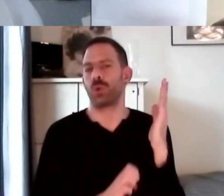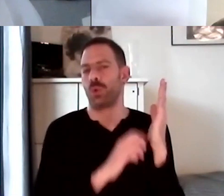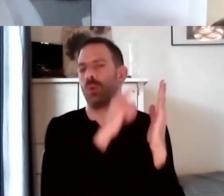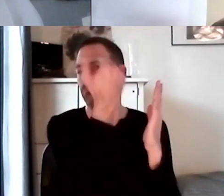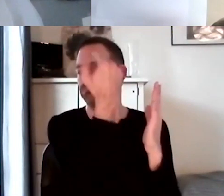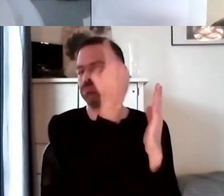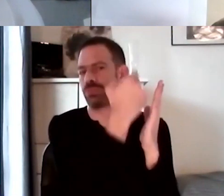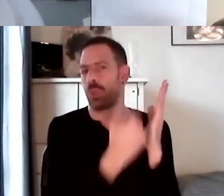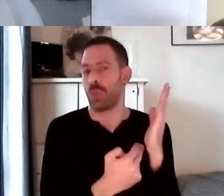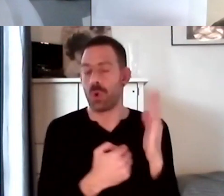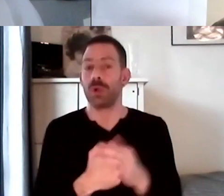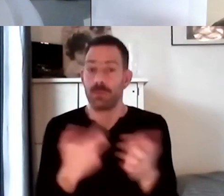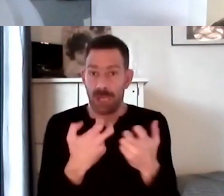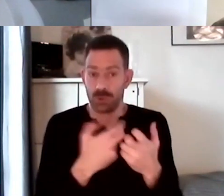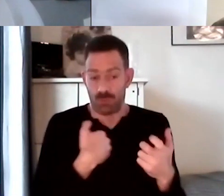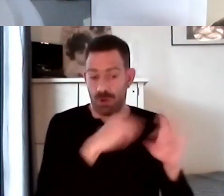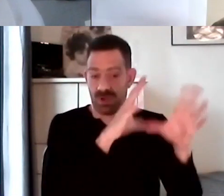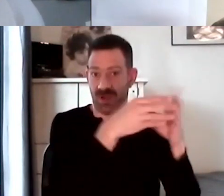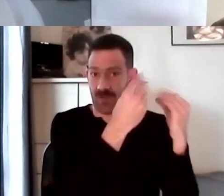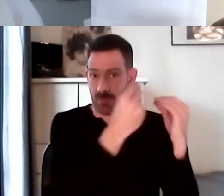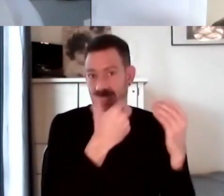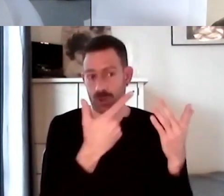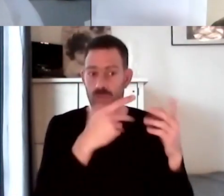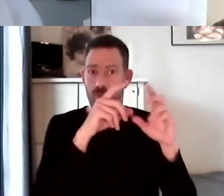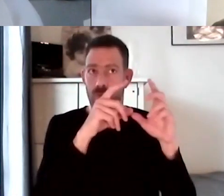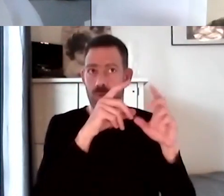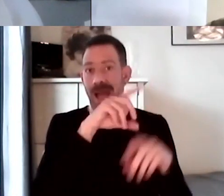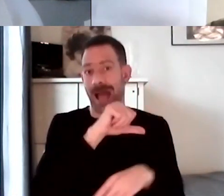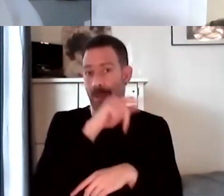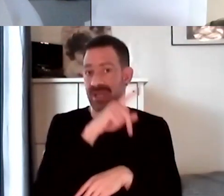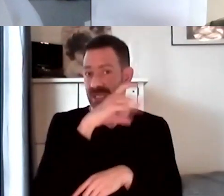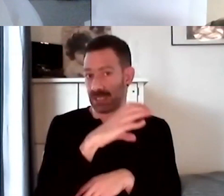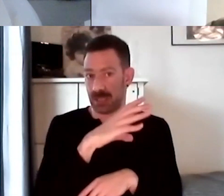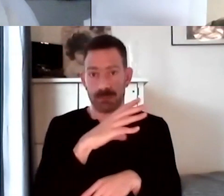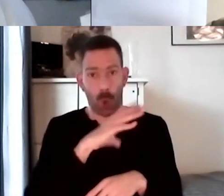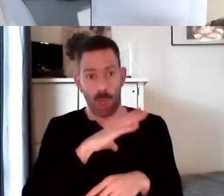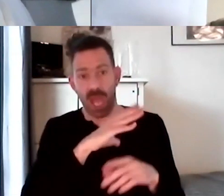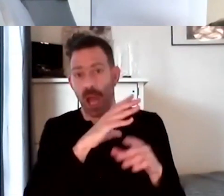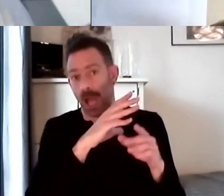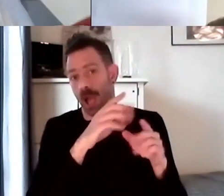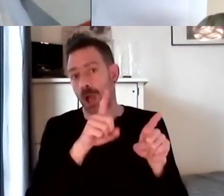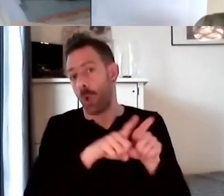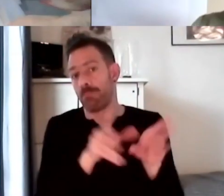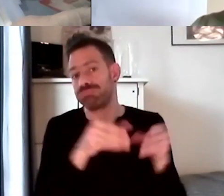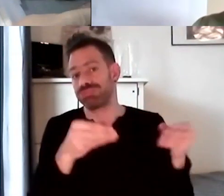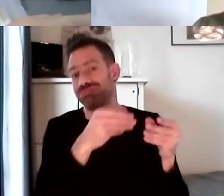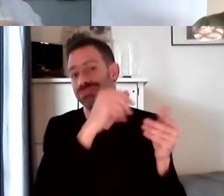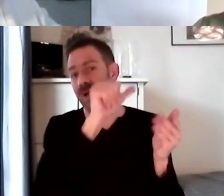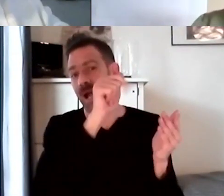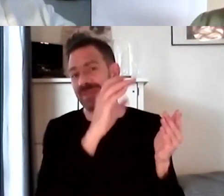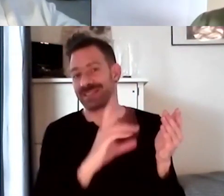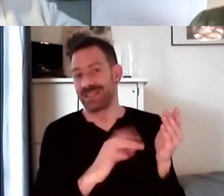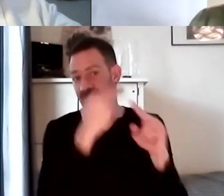avec APC. Donc, il y a un annuaire APC des gens certifiés par APC. Voilà. D'accord. Alors,